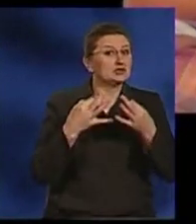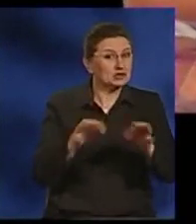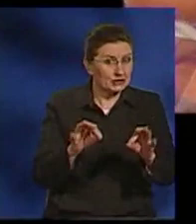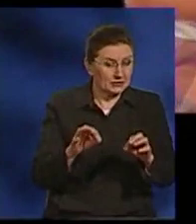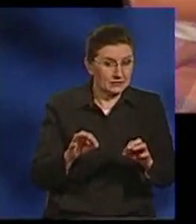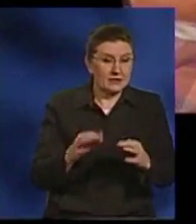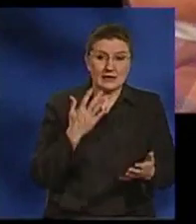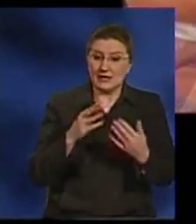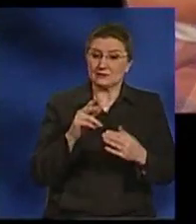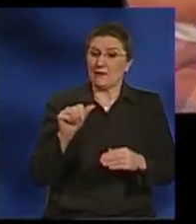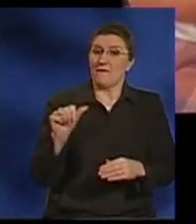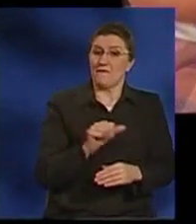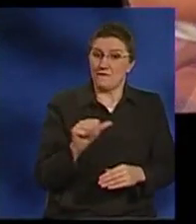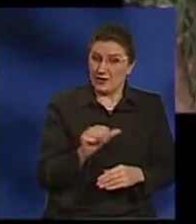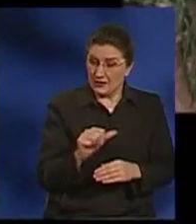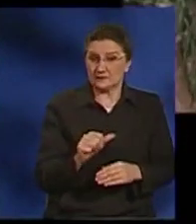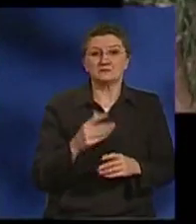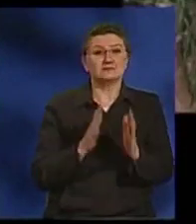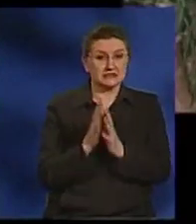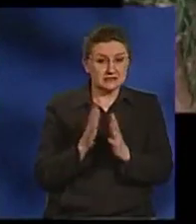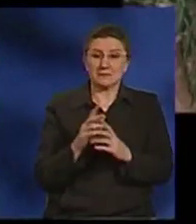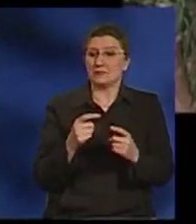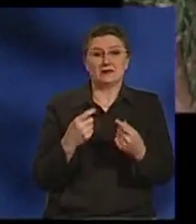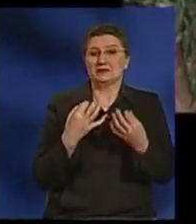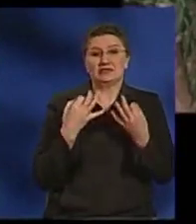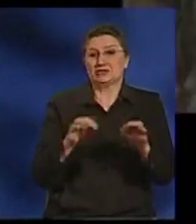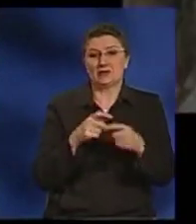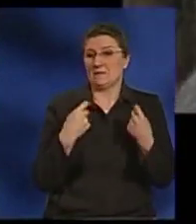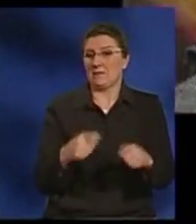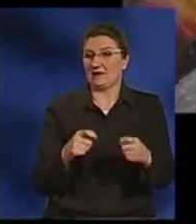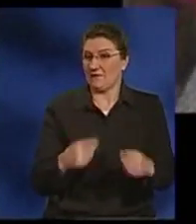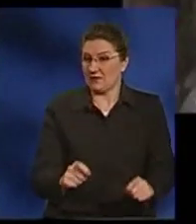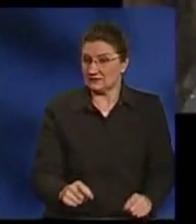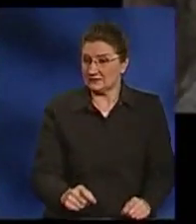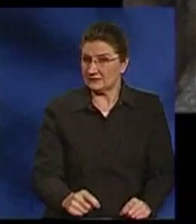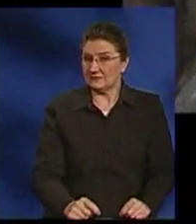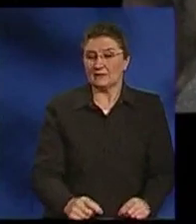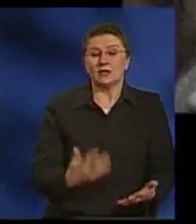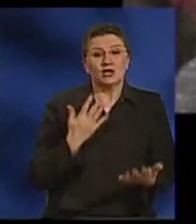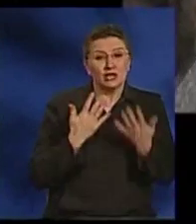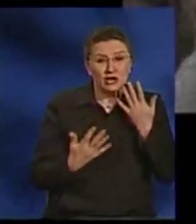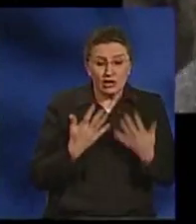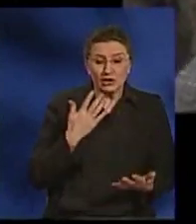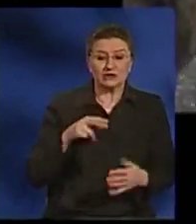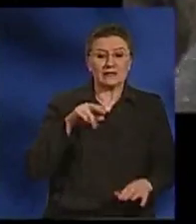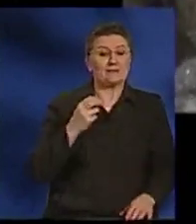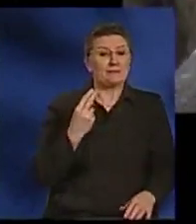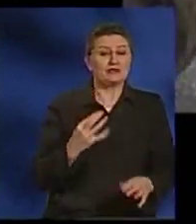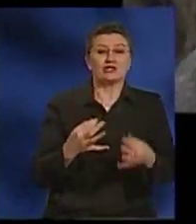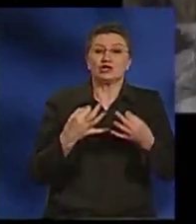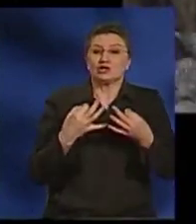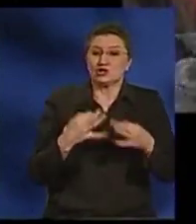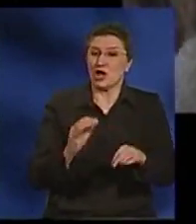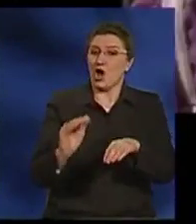если бы этот корень был вреден, он бы давно арестовал меня. Хм, ну, если уж магистр Питц